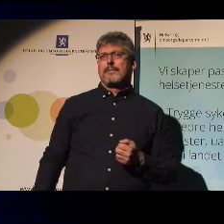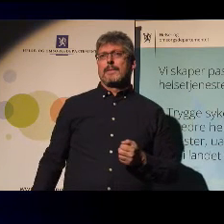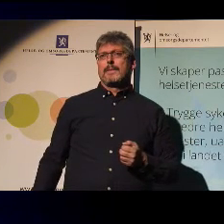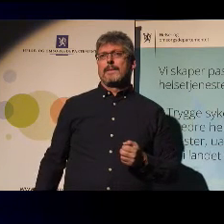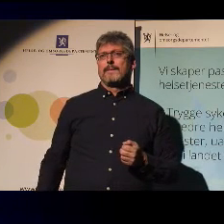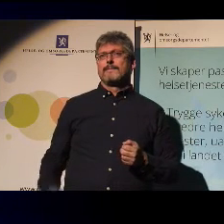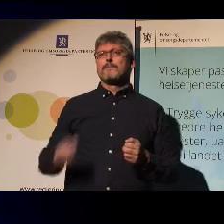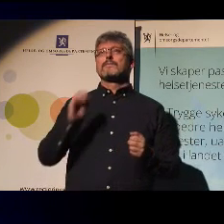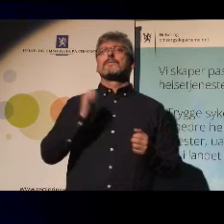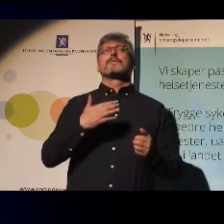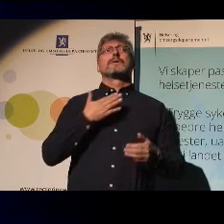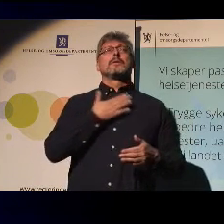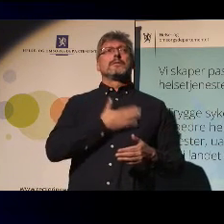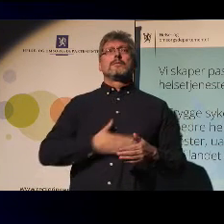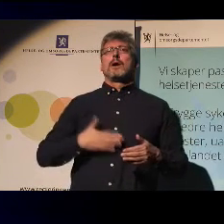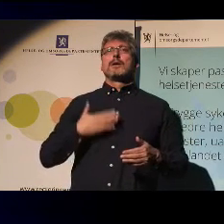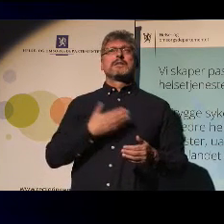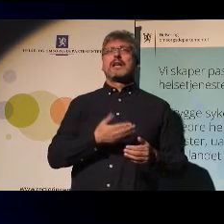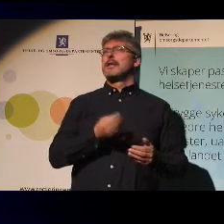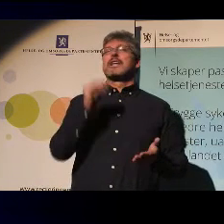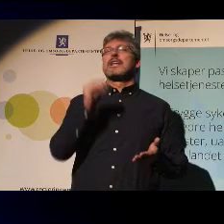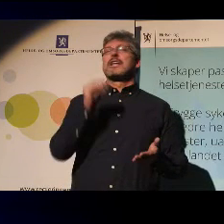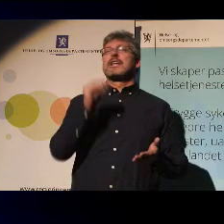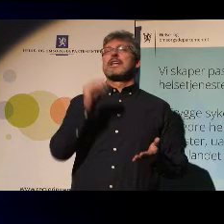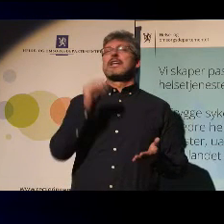For pasienten han skal ikke settes noe sted.